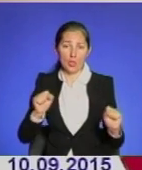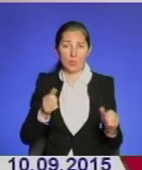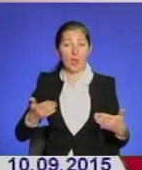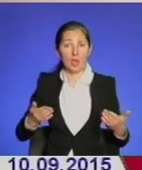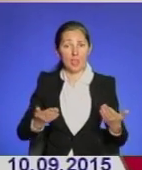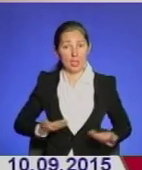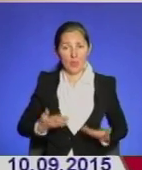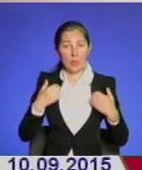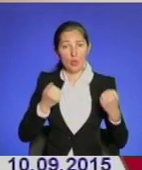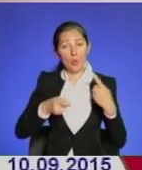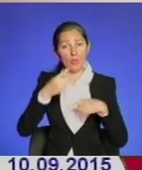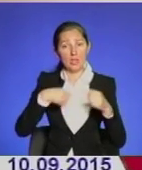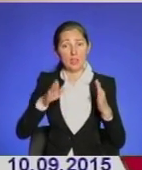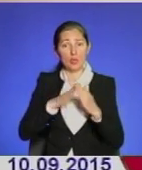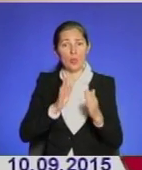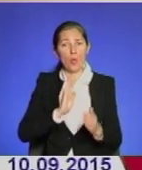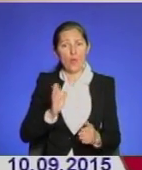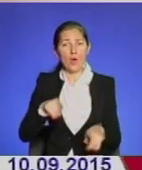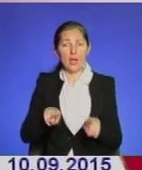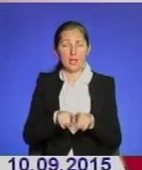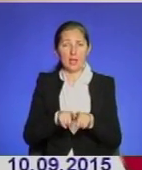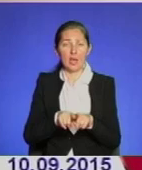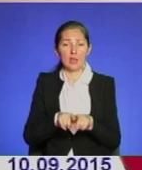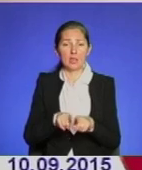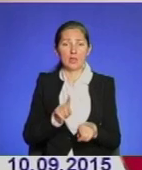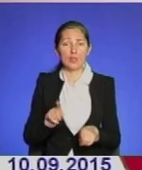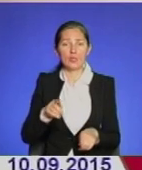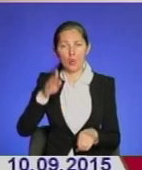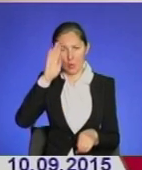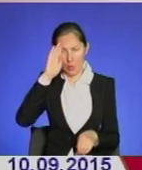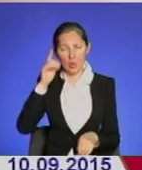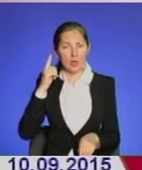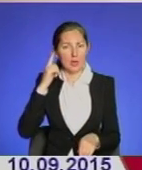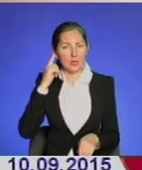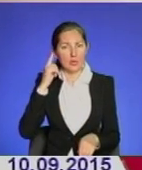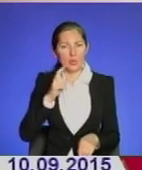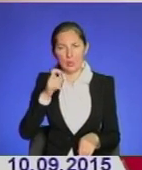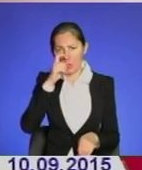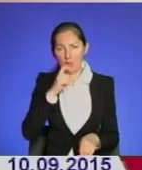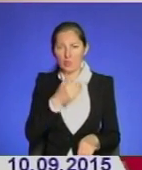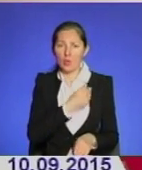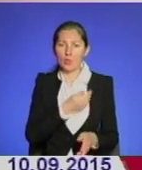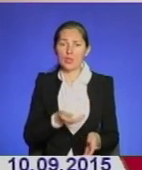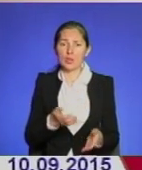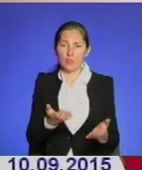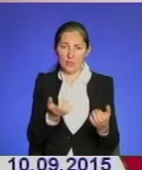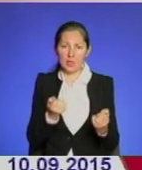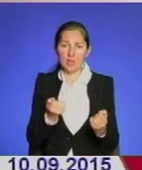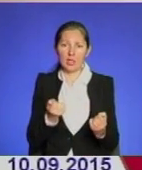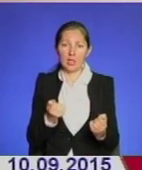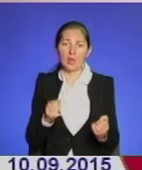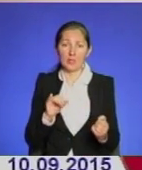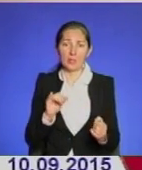бо часом буває так, коли боєць, почувши якийсь дзвіночок негативний, хоче взяти і залишити цей світ. Коли там